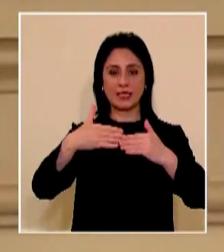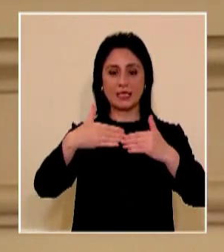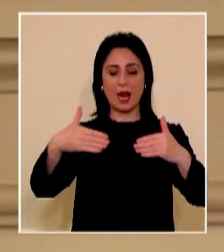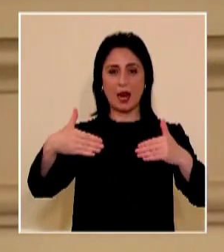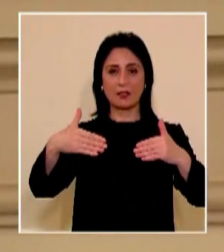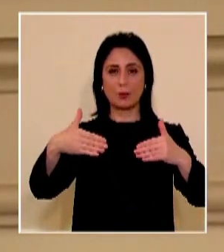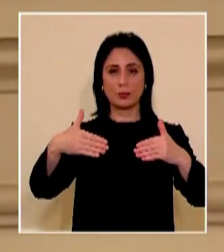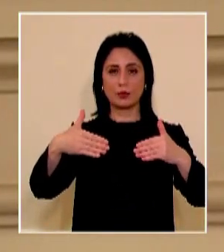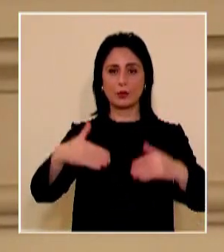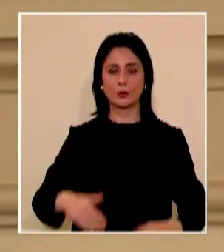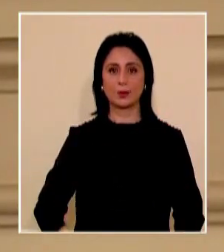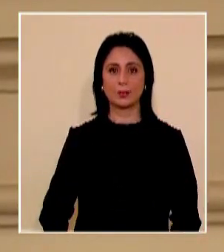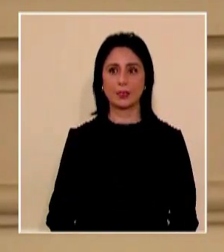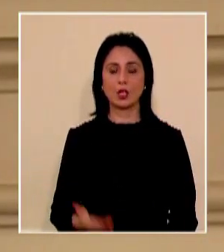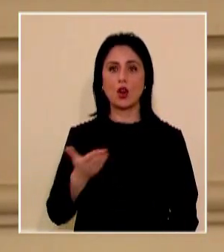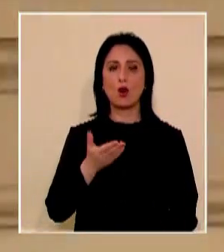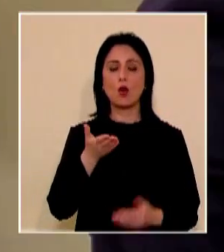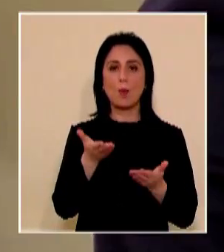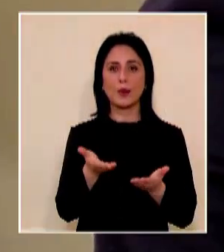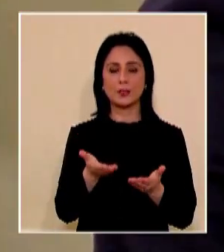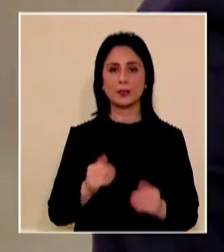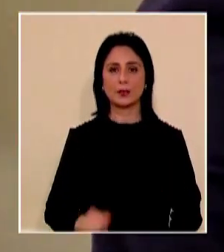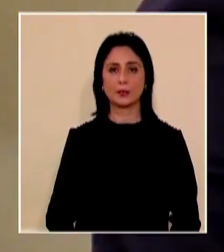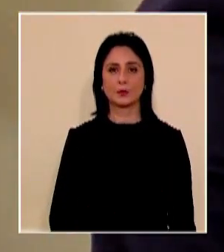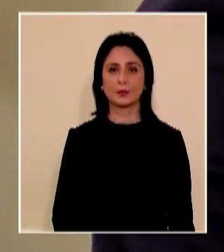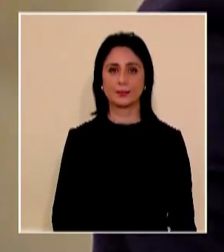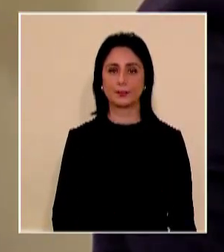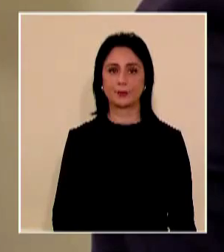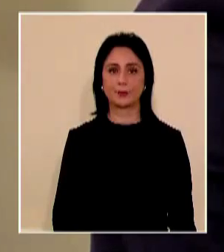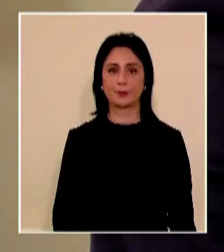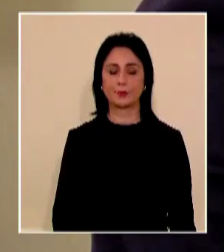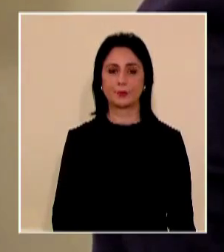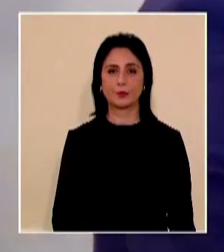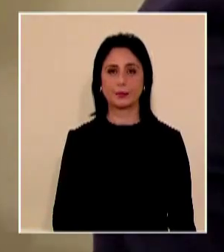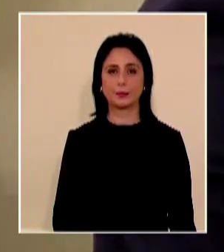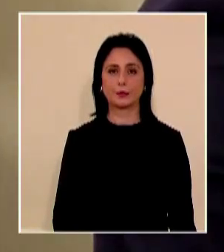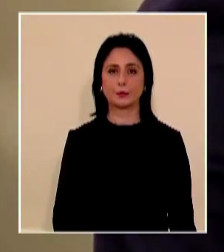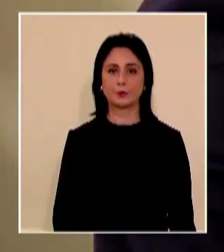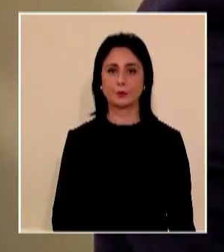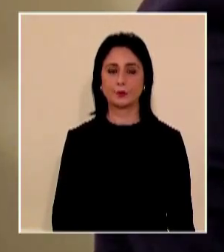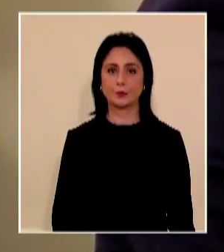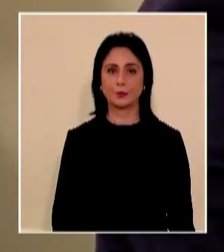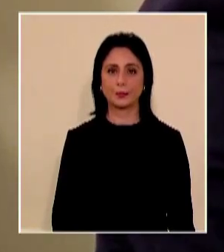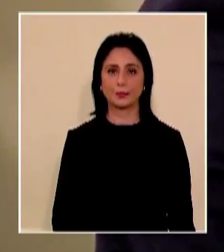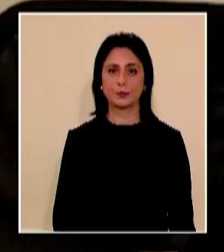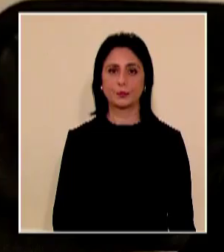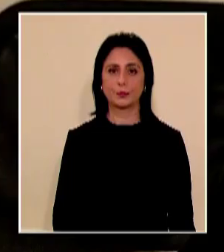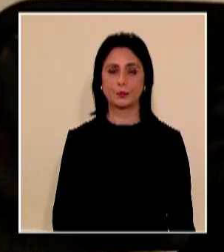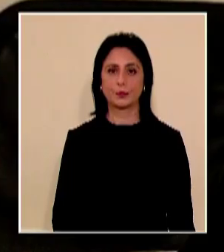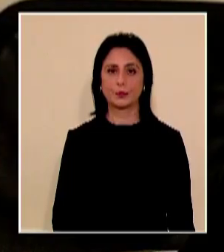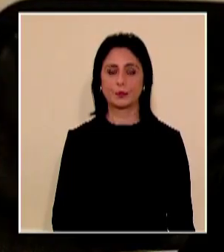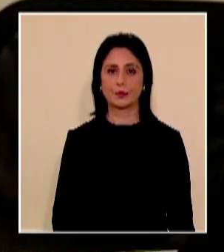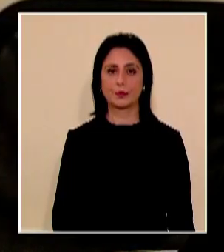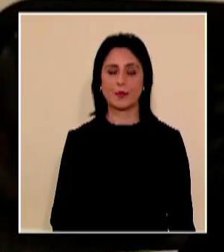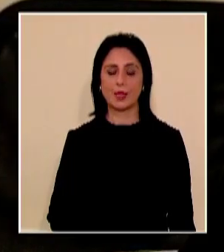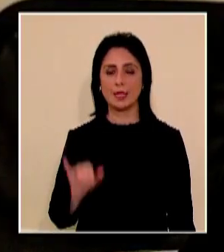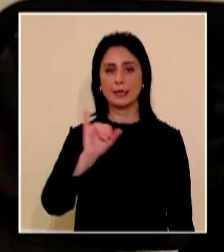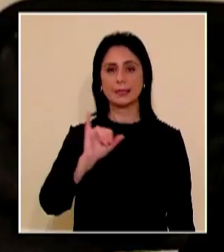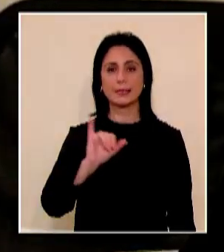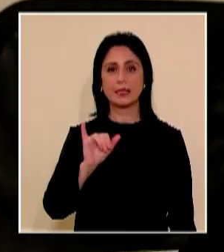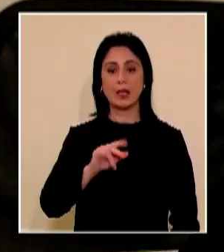w politycznych granicach Gruzji, państwa gruzińskiego, gdzie kończy się